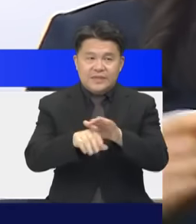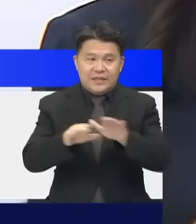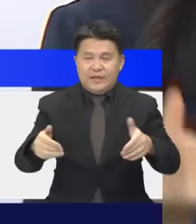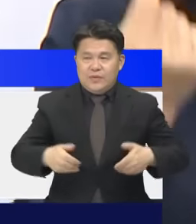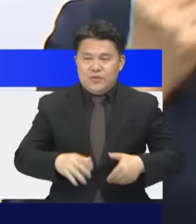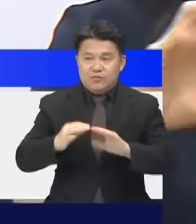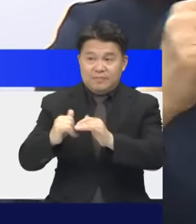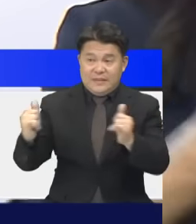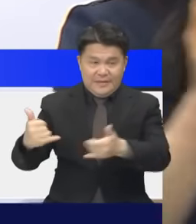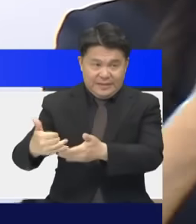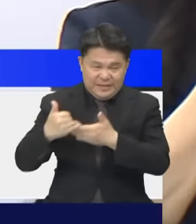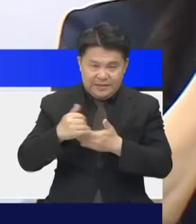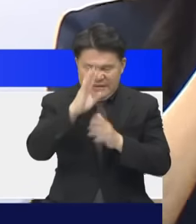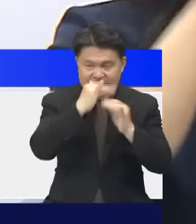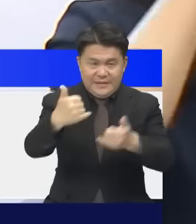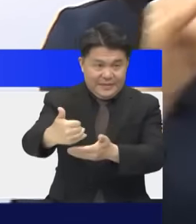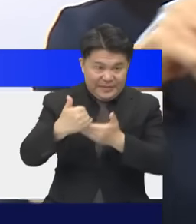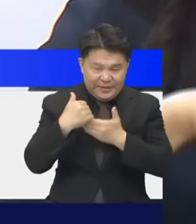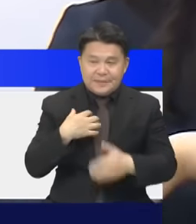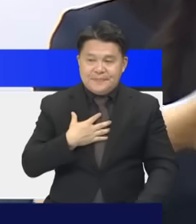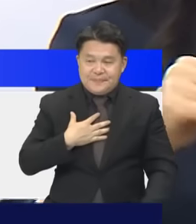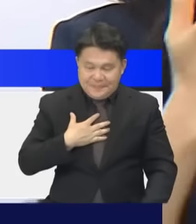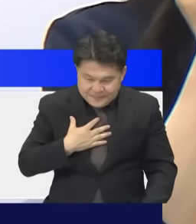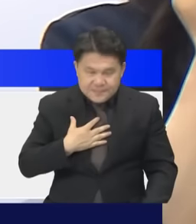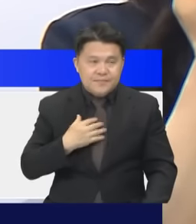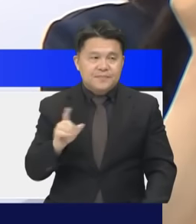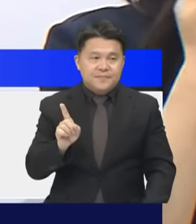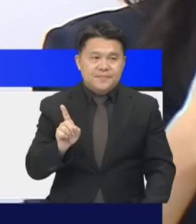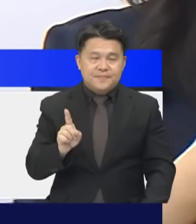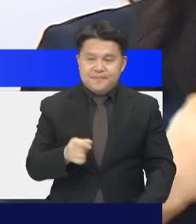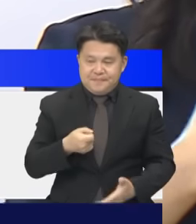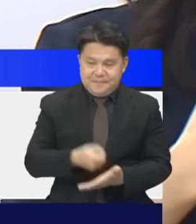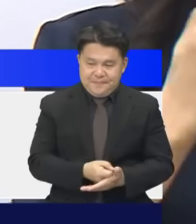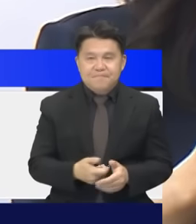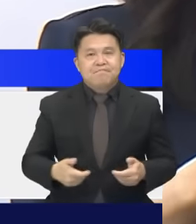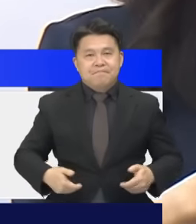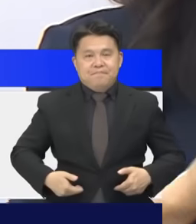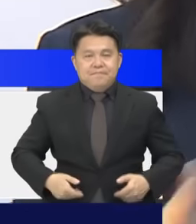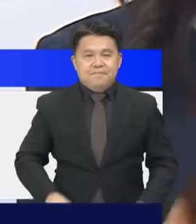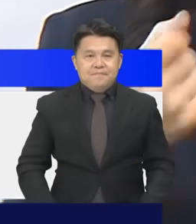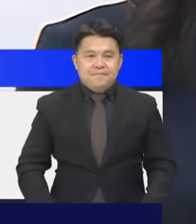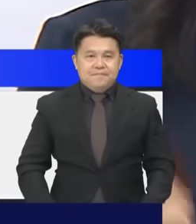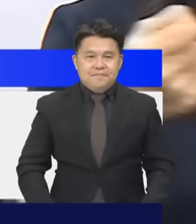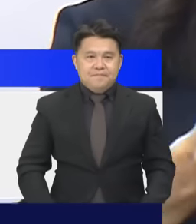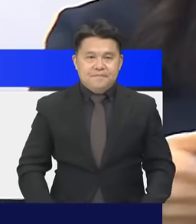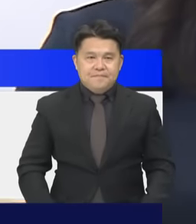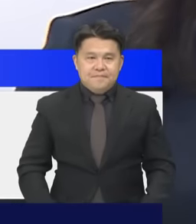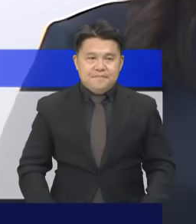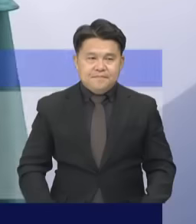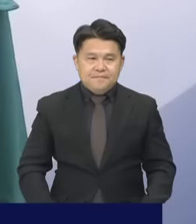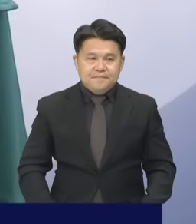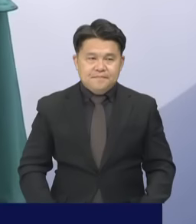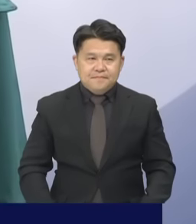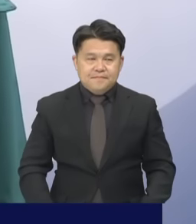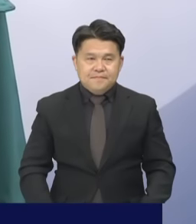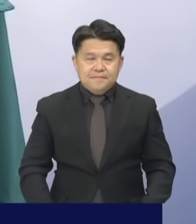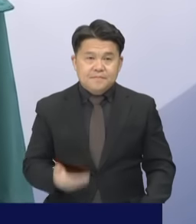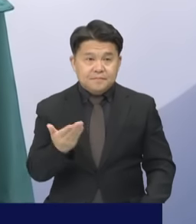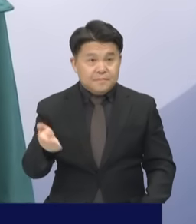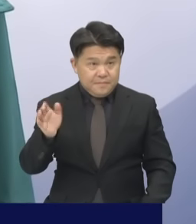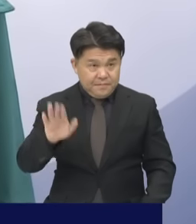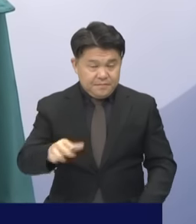국민과 환자의 요구를 무겁게 받아들여 과감한 결단이 필요하다고 판단하였습니다.